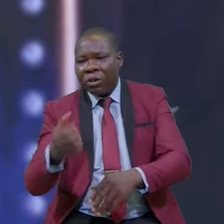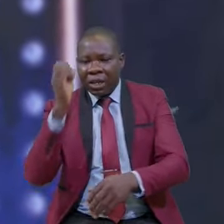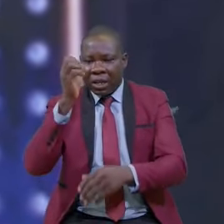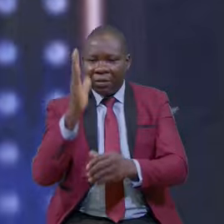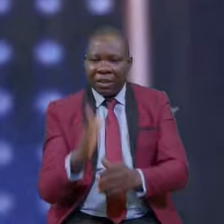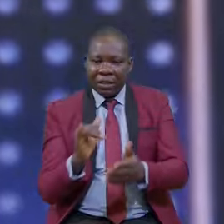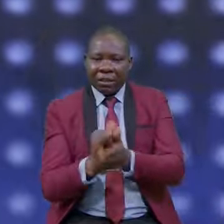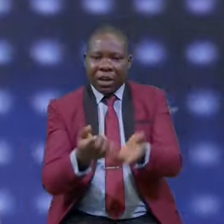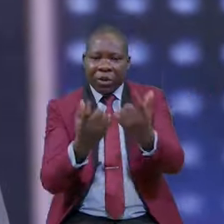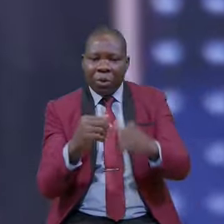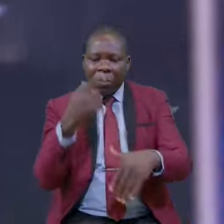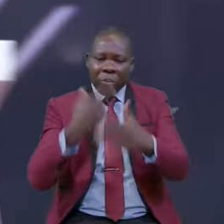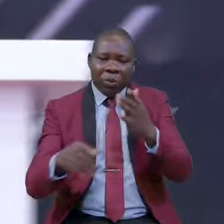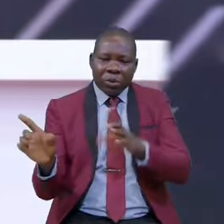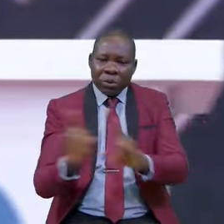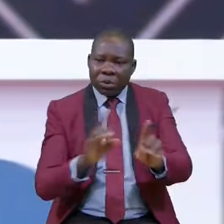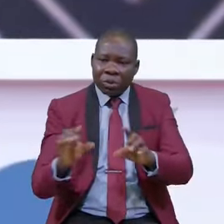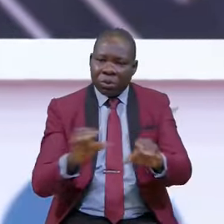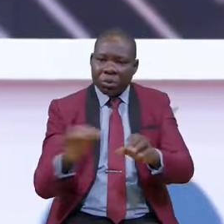qu'il prêche?